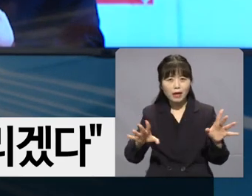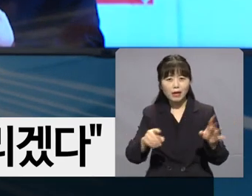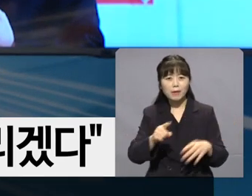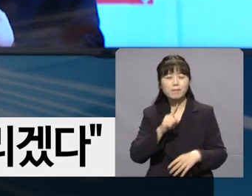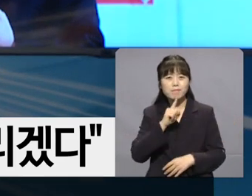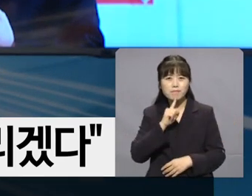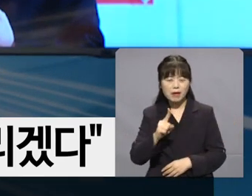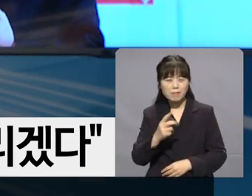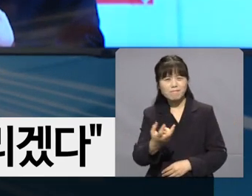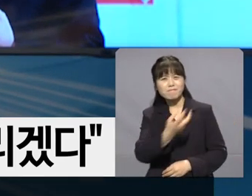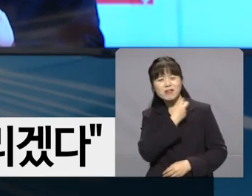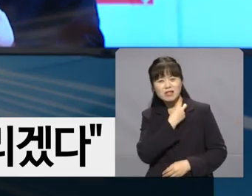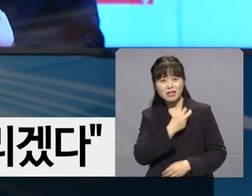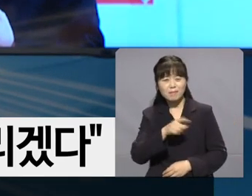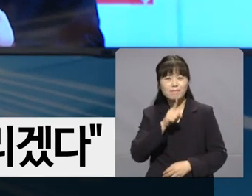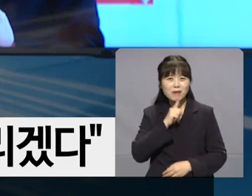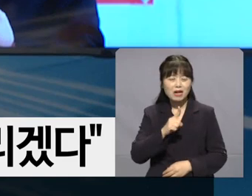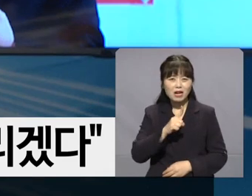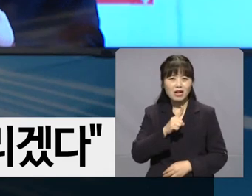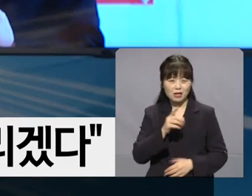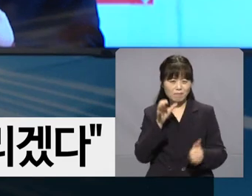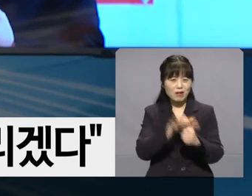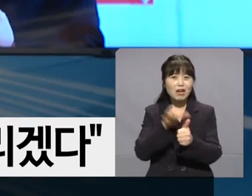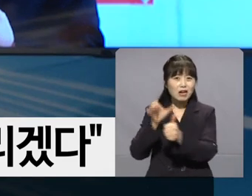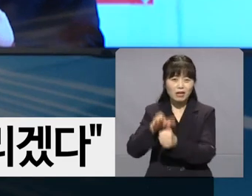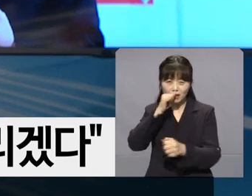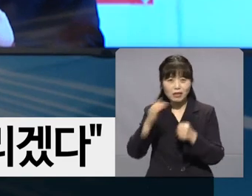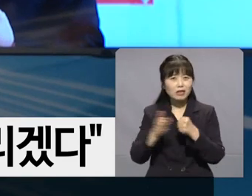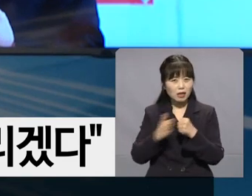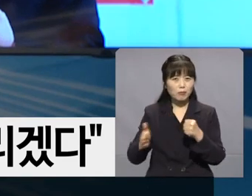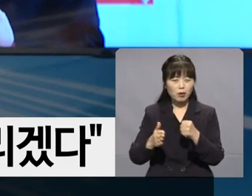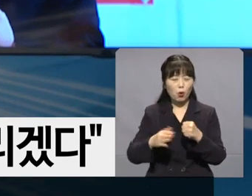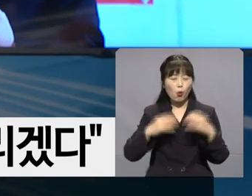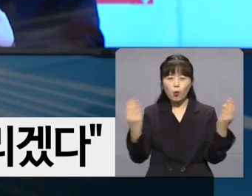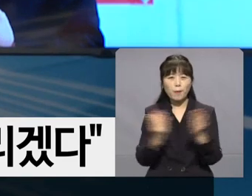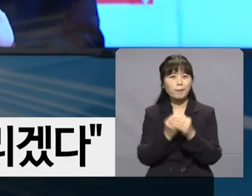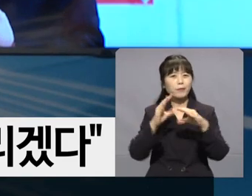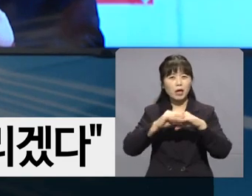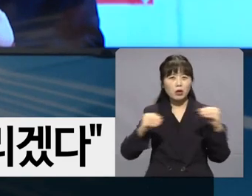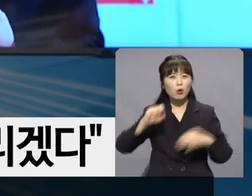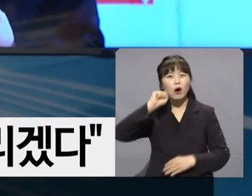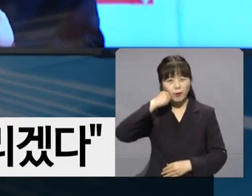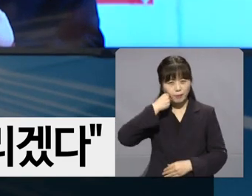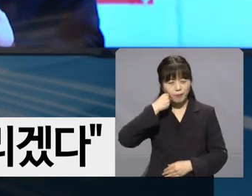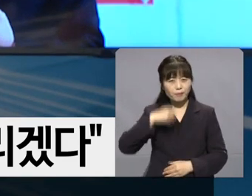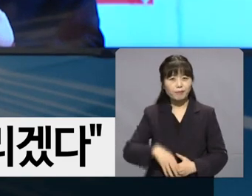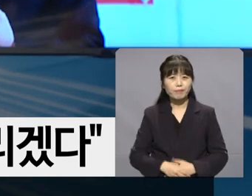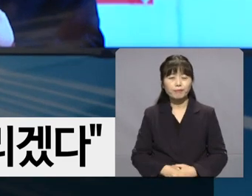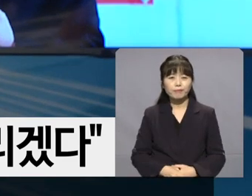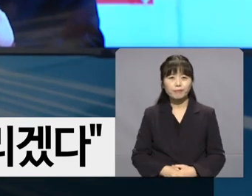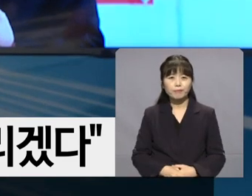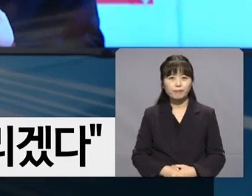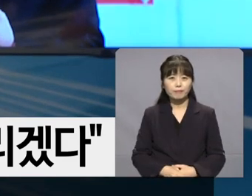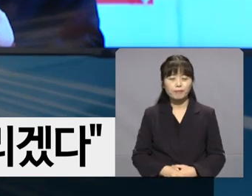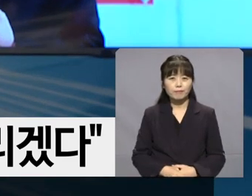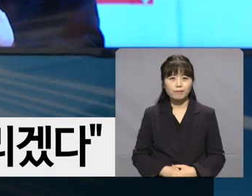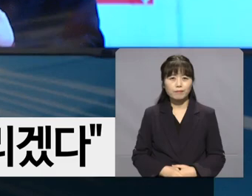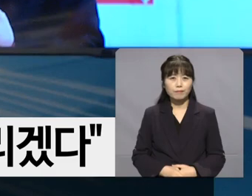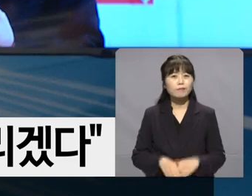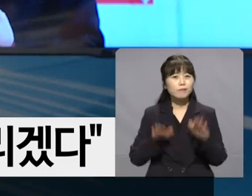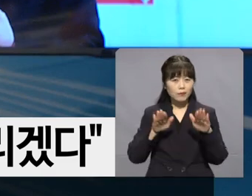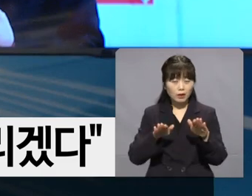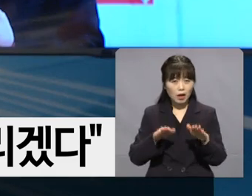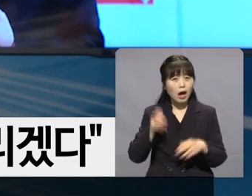이제 배신자 프레임이죠 이게 어떻게 완벽하게 아직까지 해소가 좀 안 된 그런 부분이 있어요 그래서 이번에도 아마